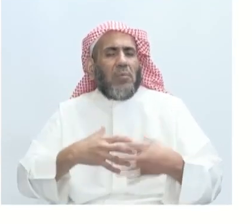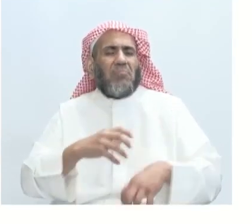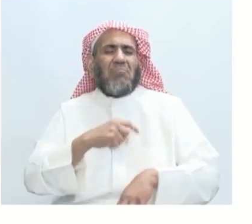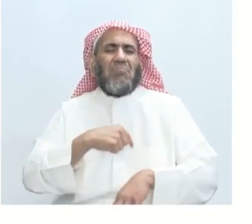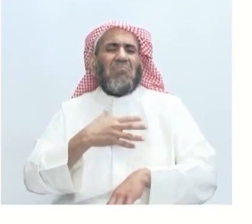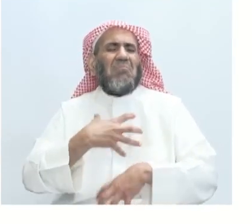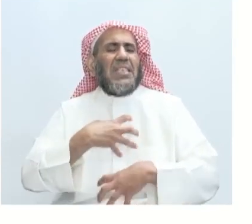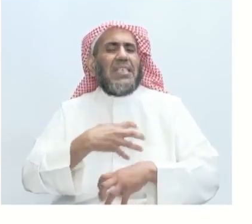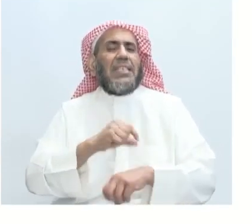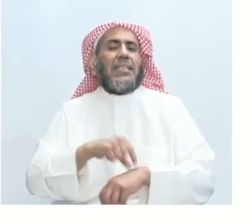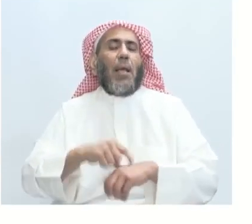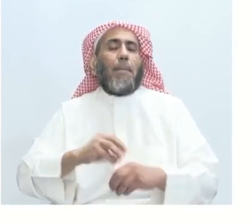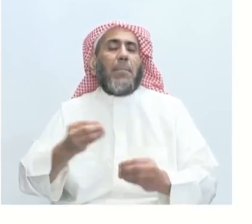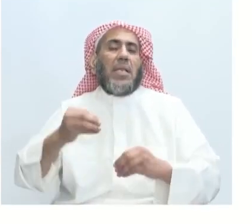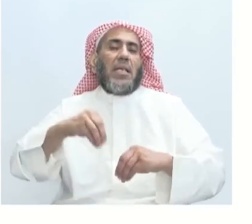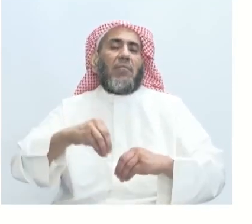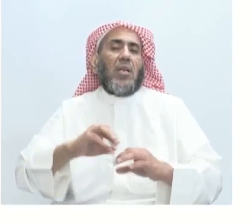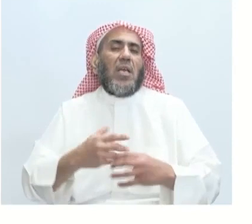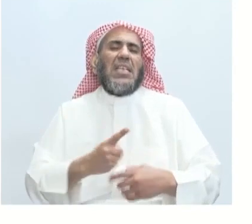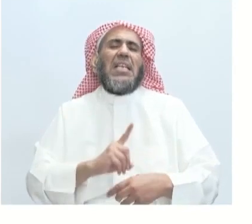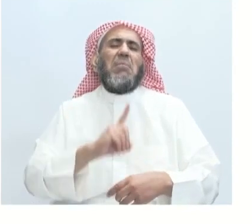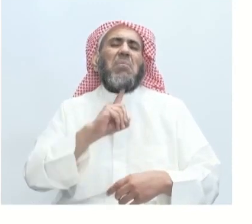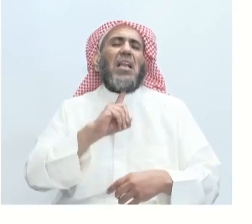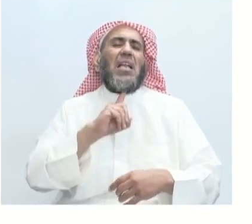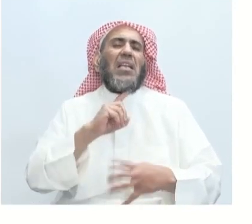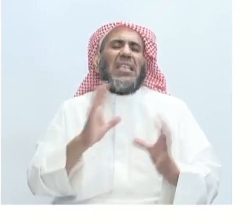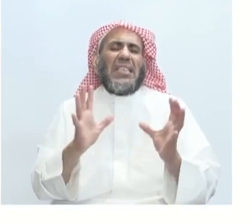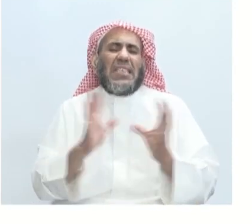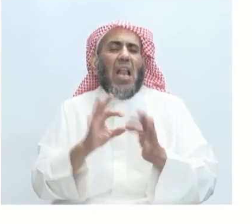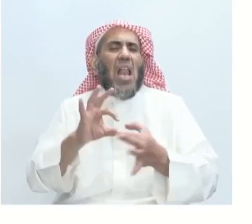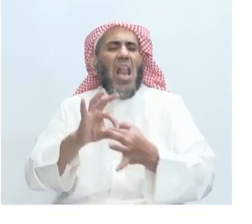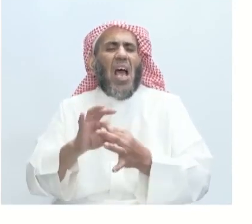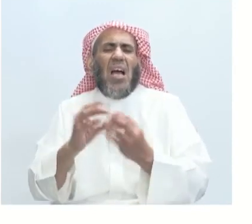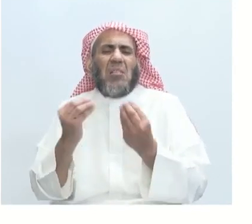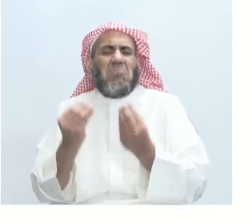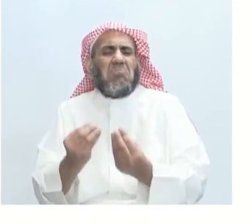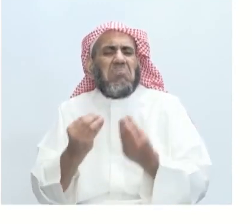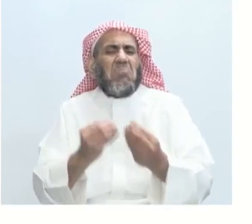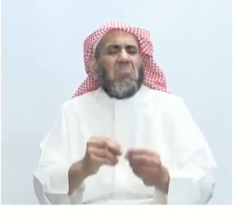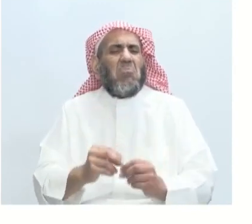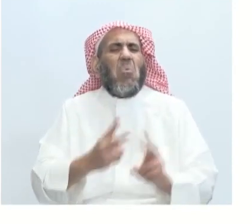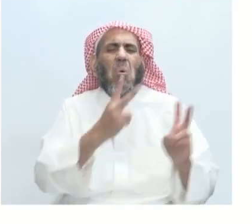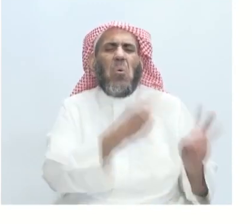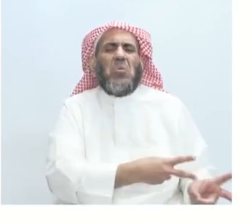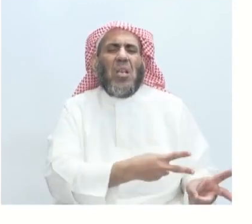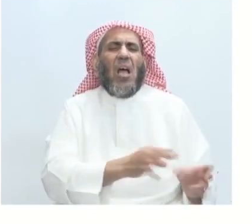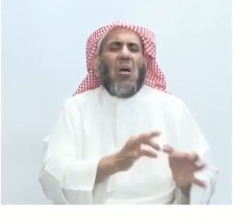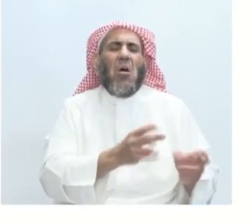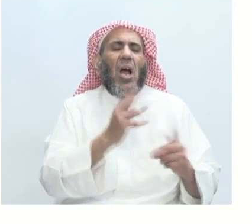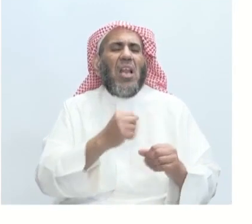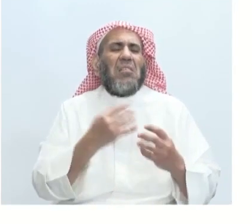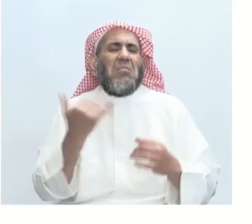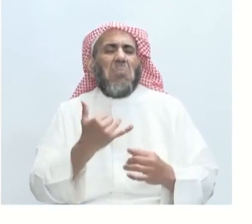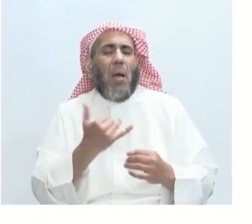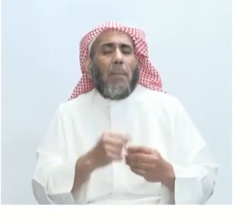الاكتئاب اضافه الى الملل انحسار العلاقات الاجتماعيه عزله قله اهتمام